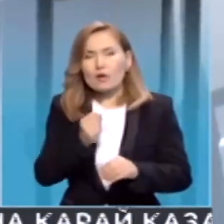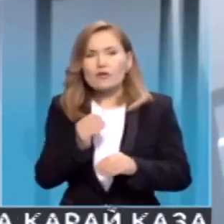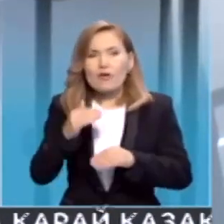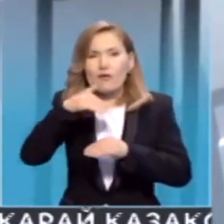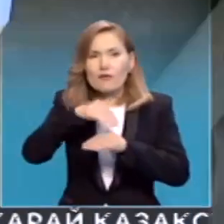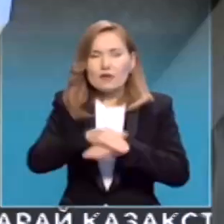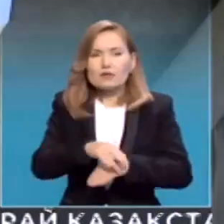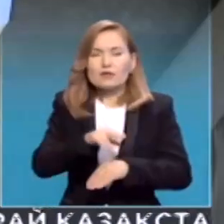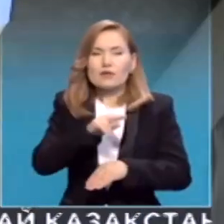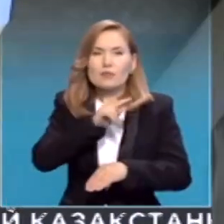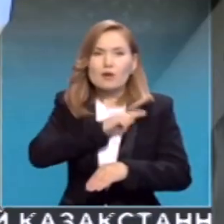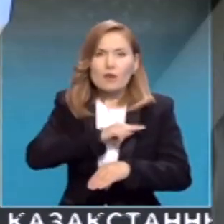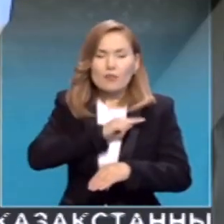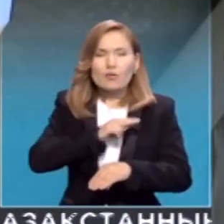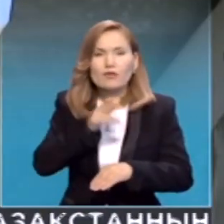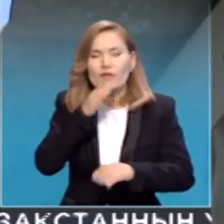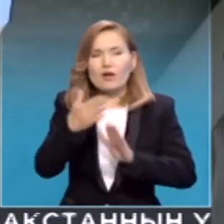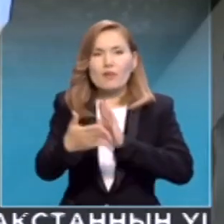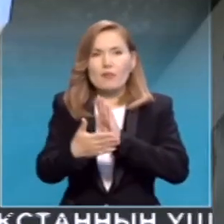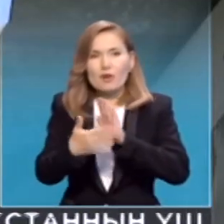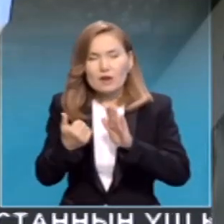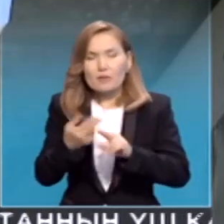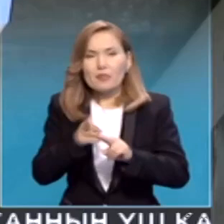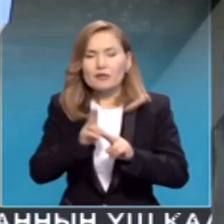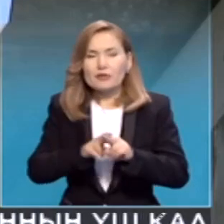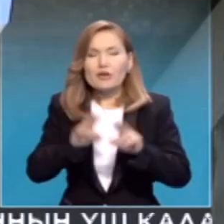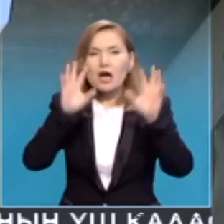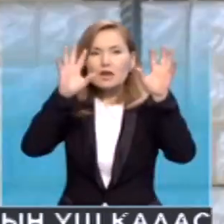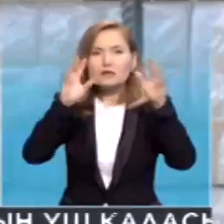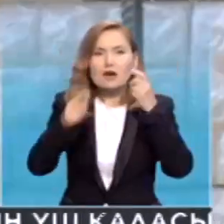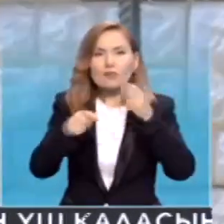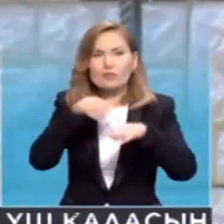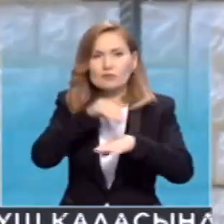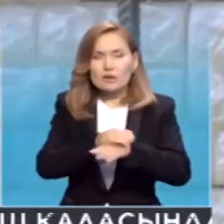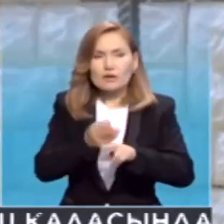жұмысқа шақырылуы қаншалықты қажетті және заңды? Бұл